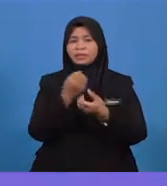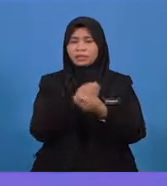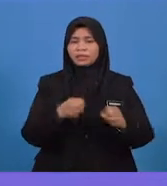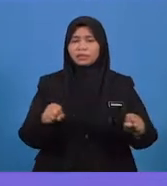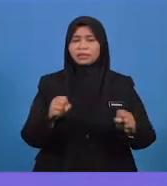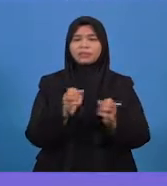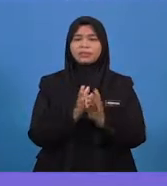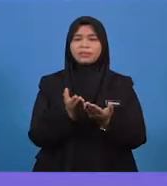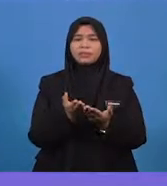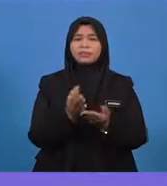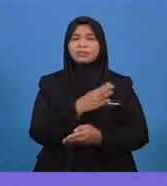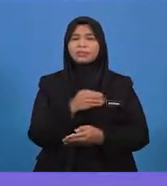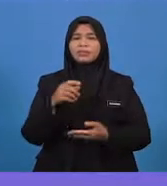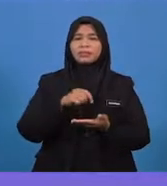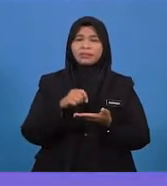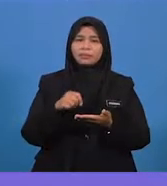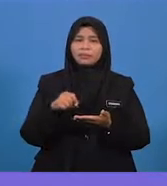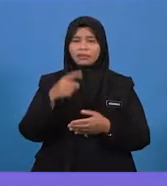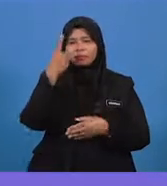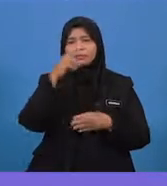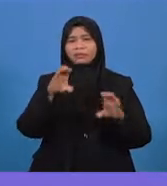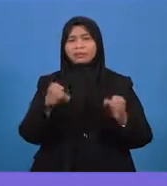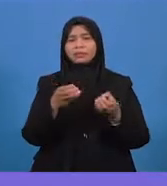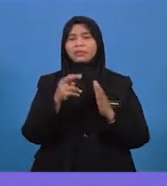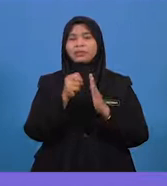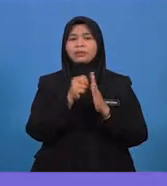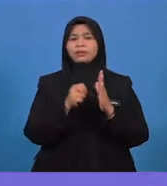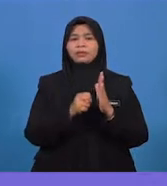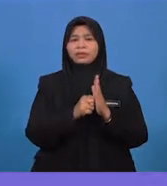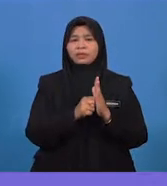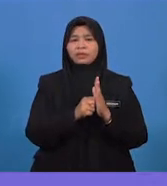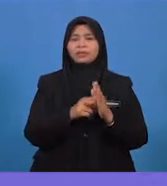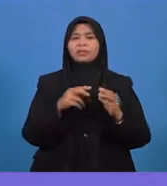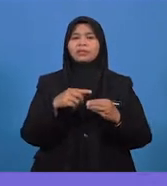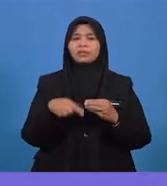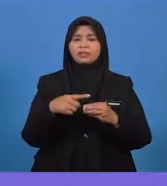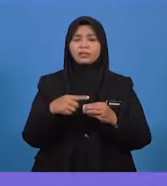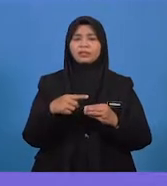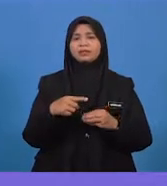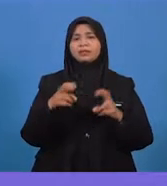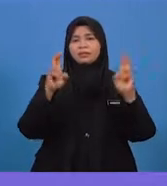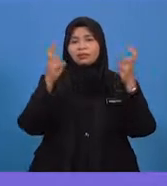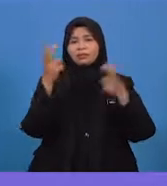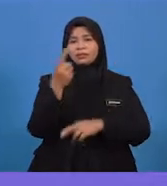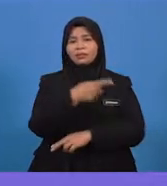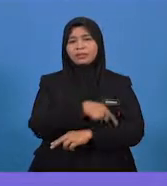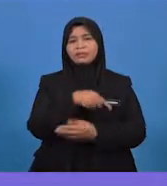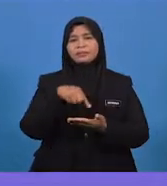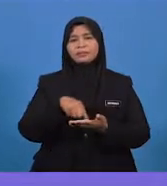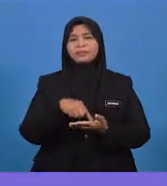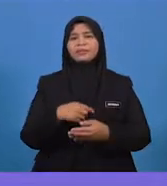buku tulis dan pen untuk membuat nota dan catatan tentang topik kita pada hari